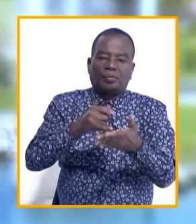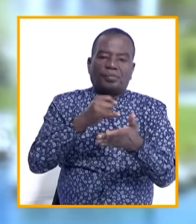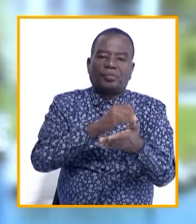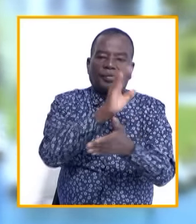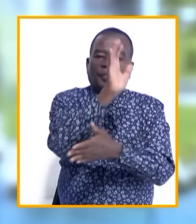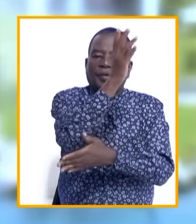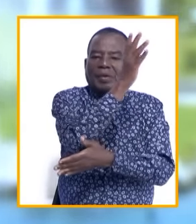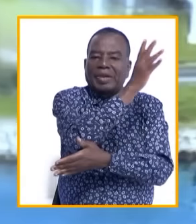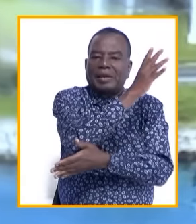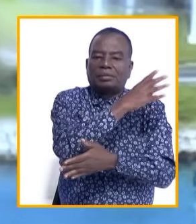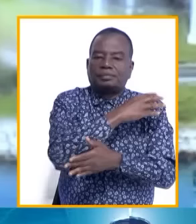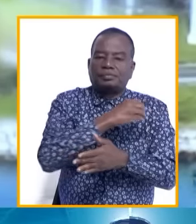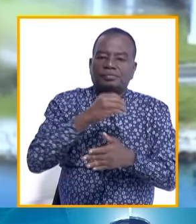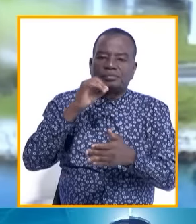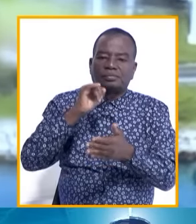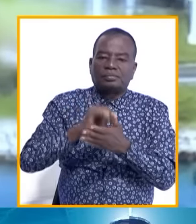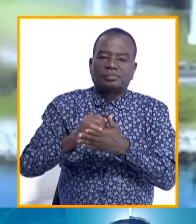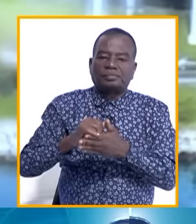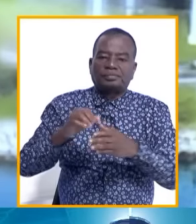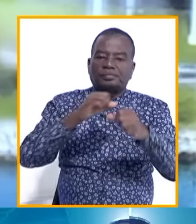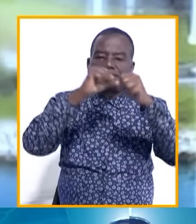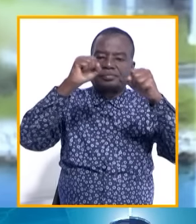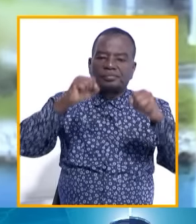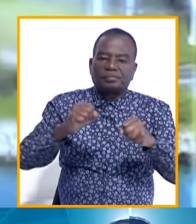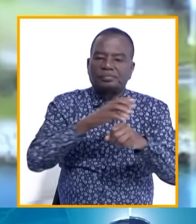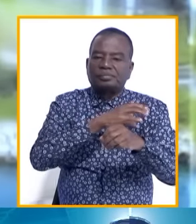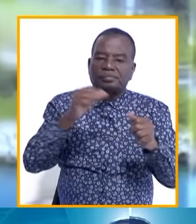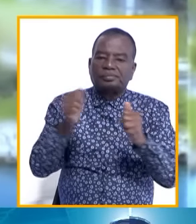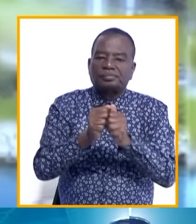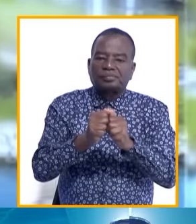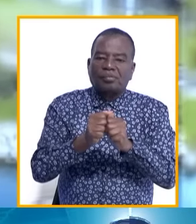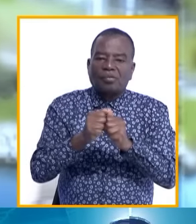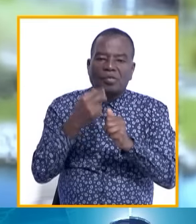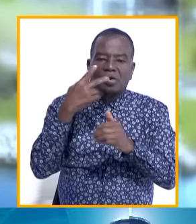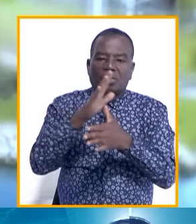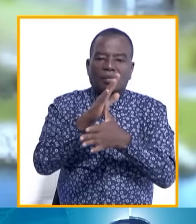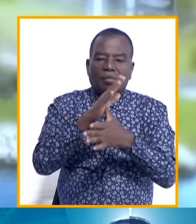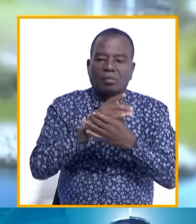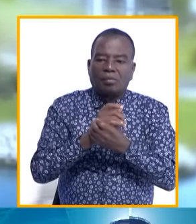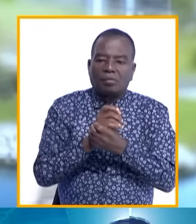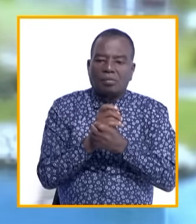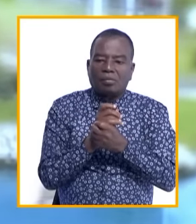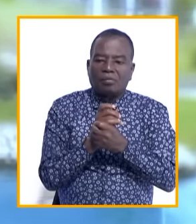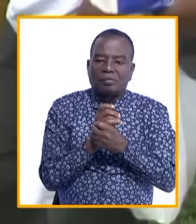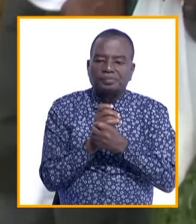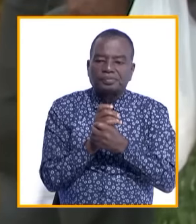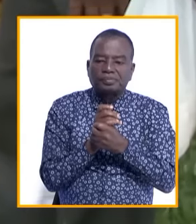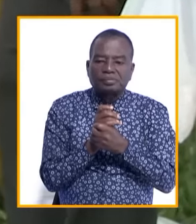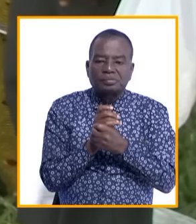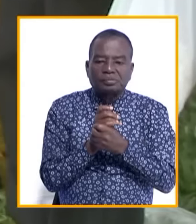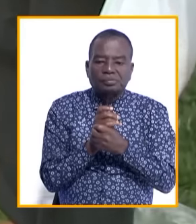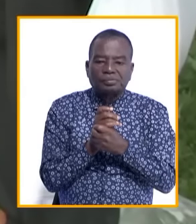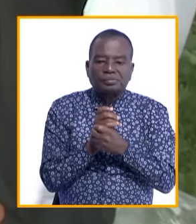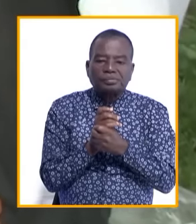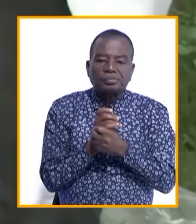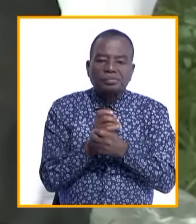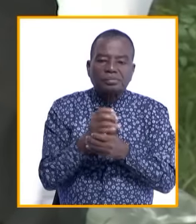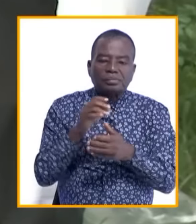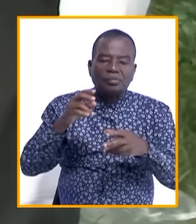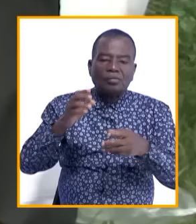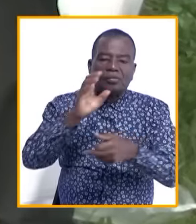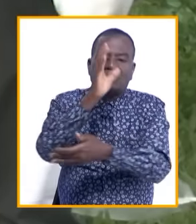C'est l'initiative de l'Union des pasteurs de Cocody. Découvrons cette stratégie d'influence avec Olivier Kra et Amidia